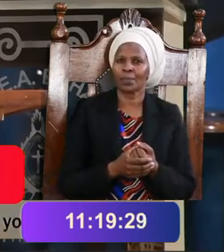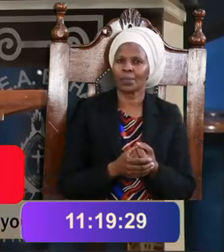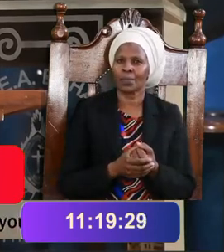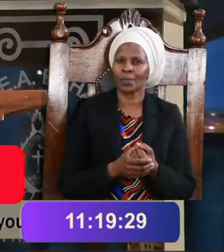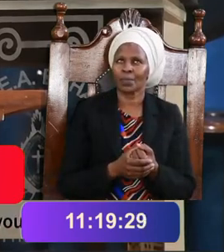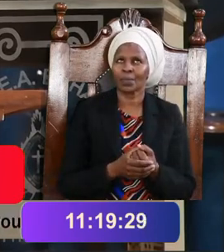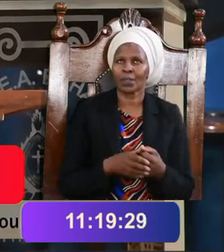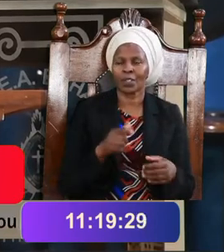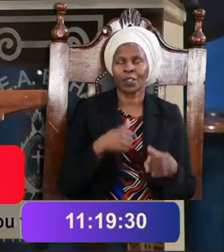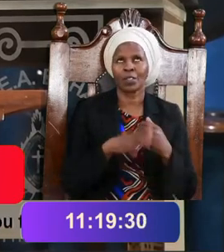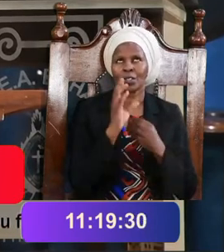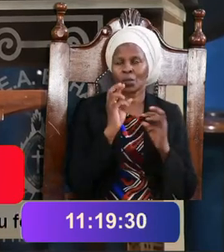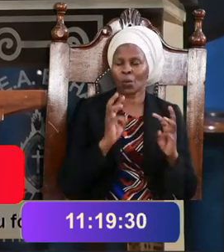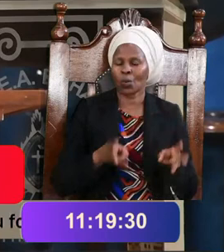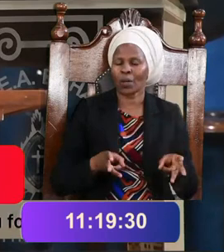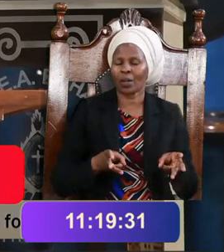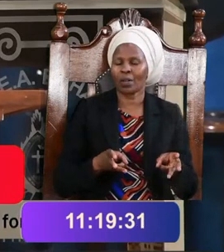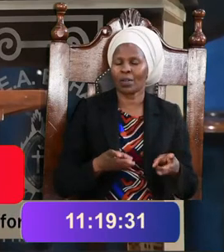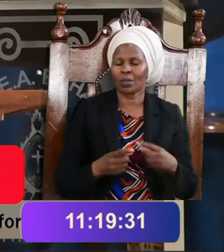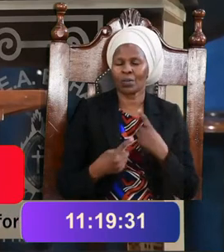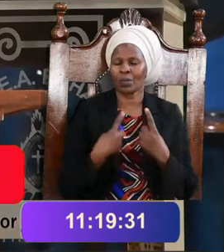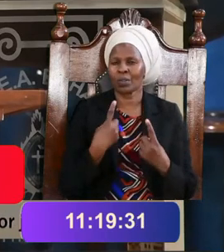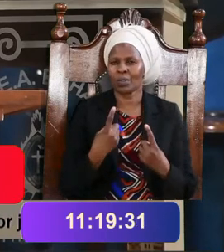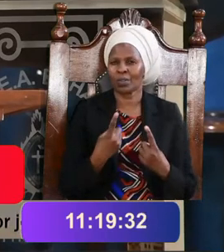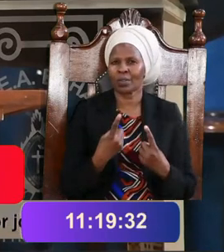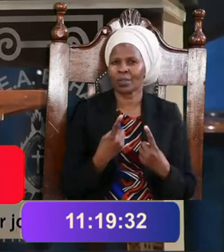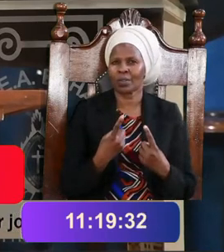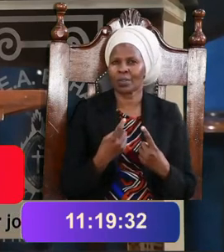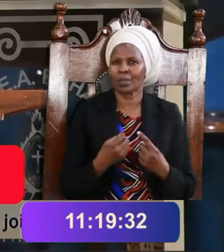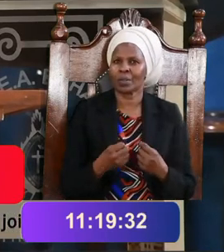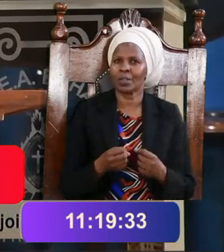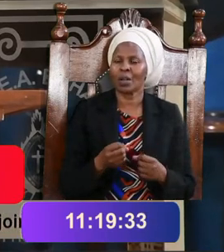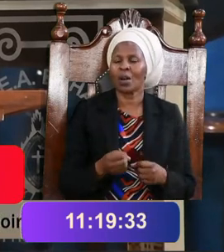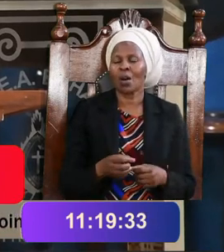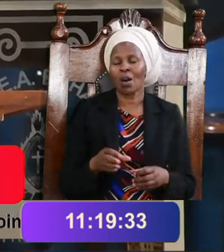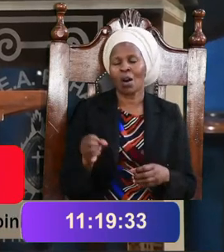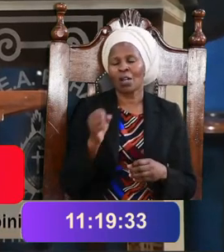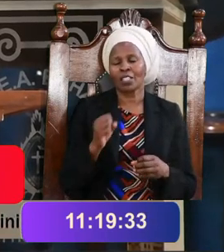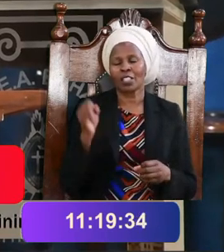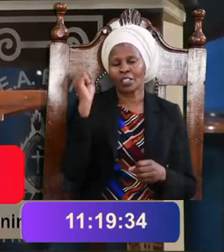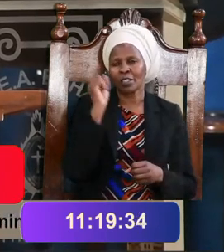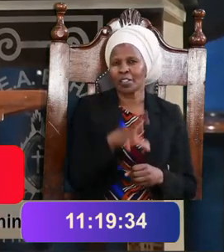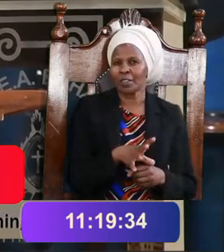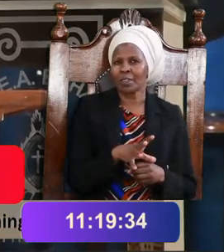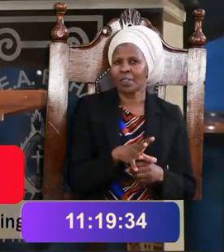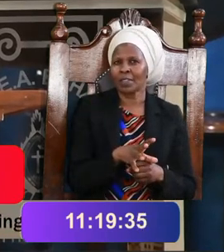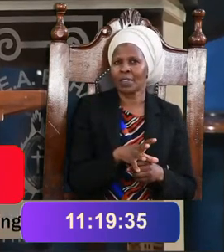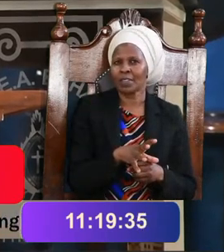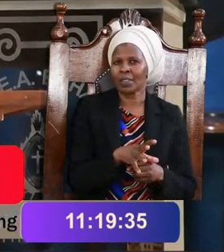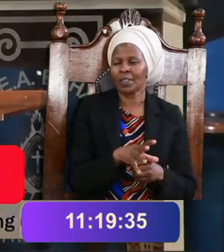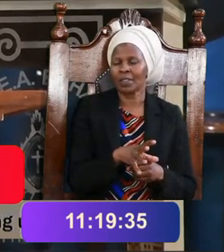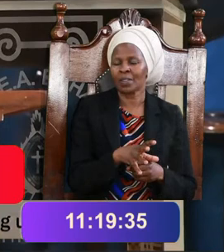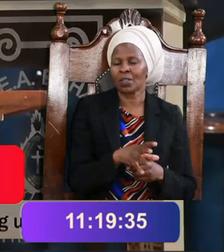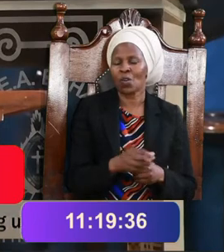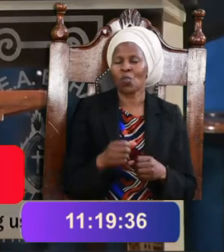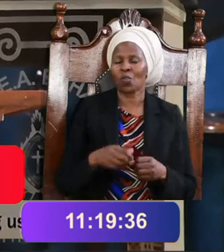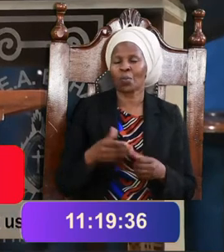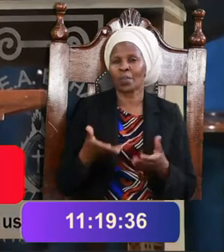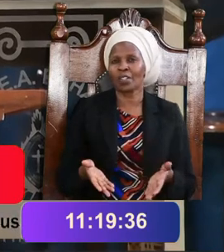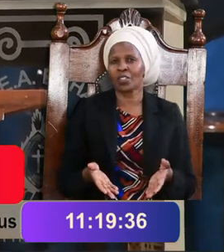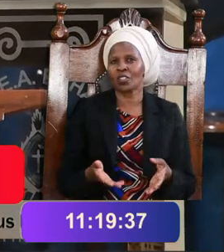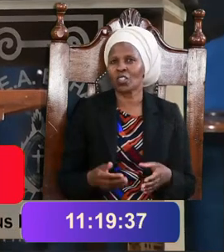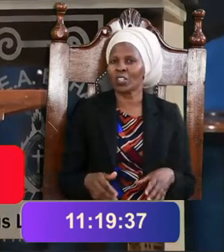katika kukubali mapenzi ya Mungu tutatangazia kifo cha Steven Jiraine, baba Susan Wajira Warui kutoka Marigo South